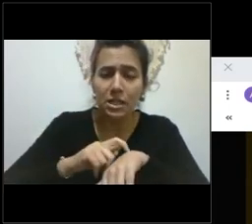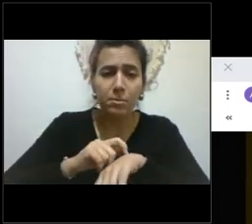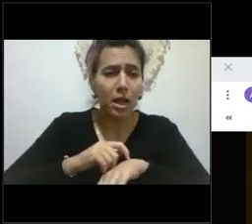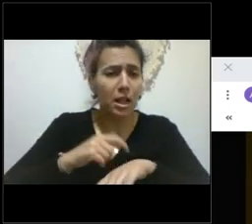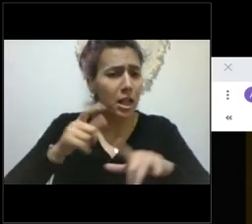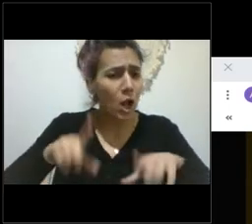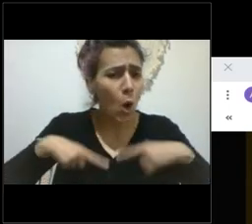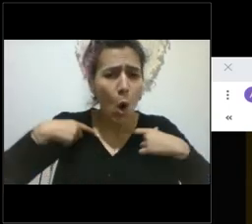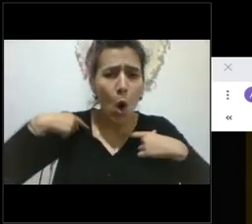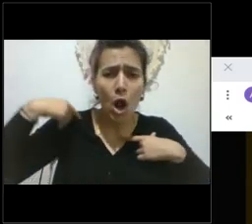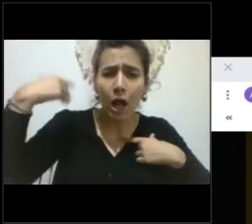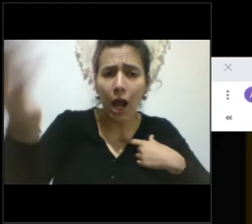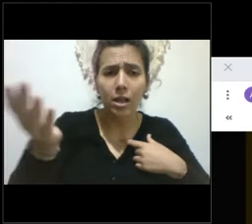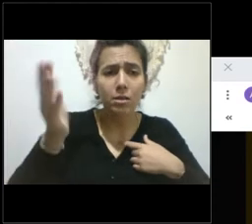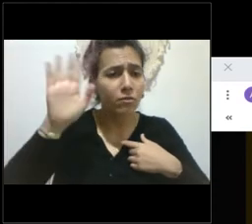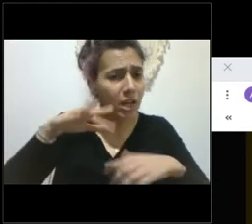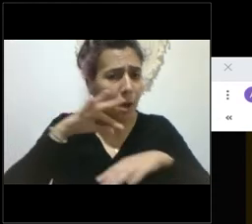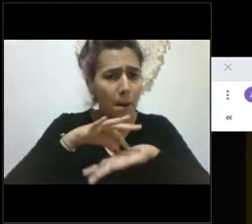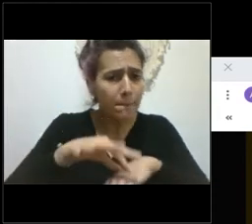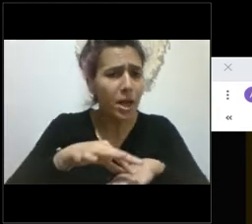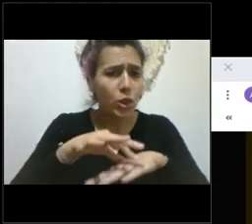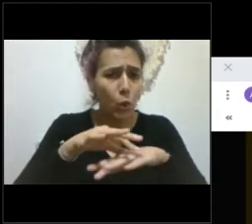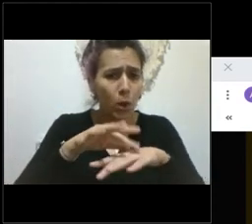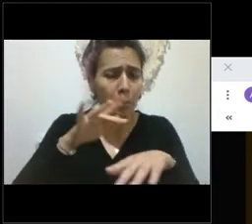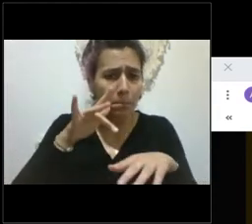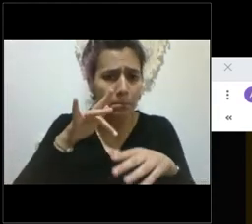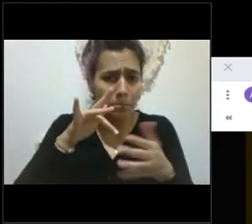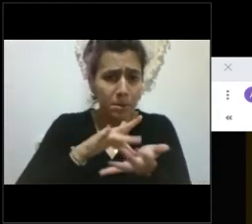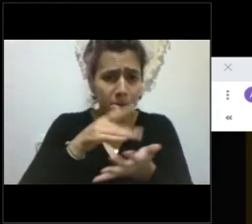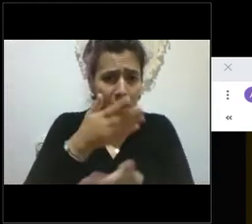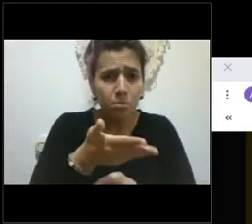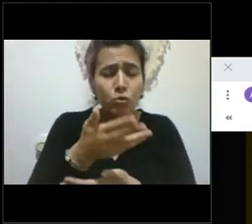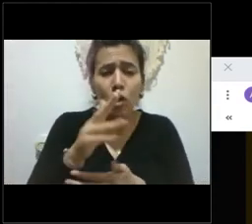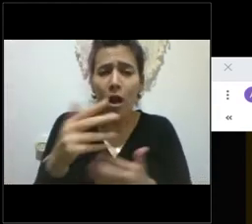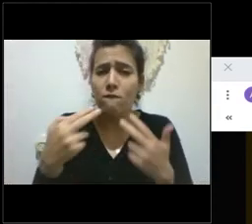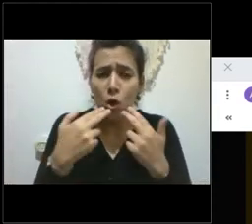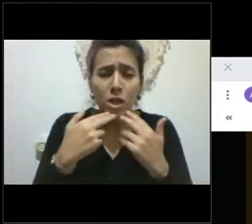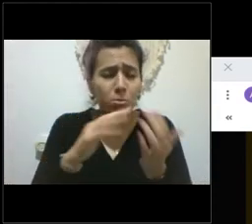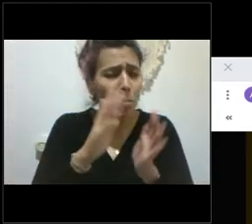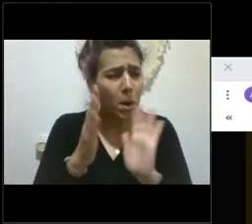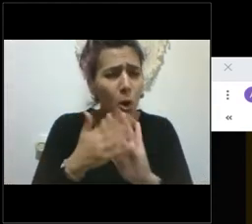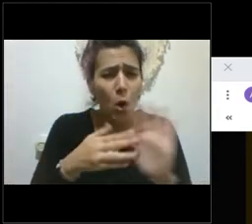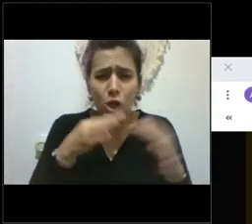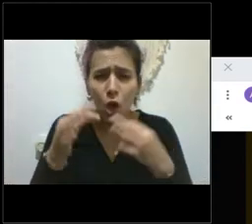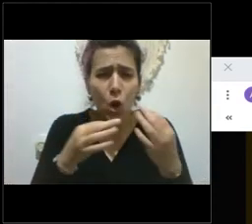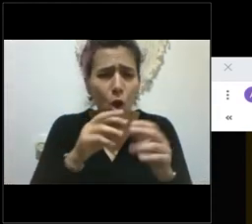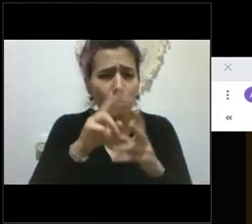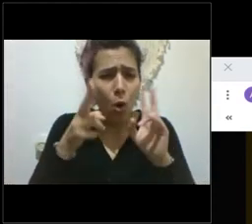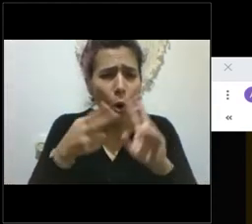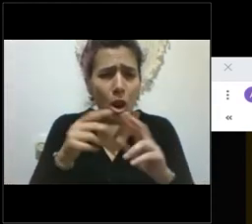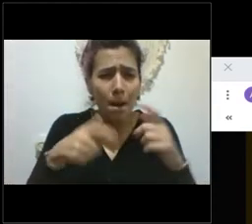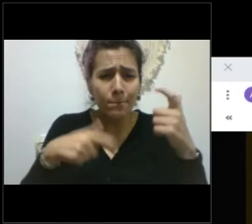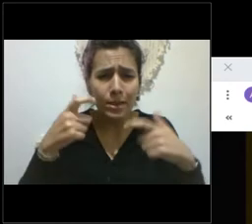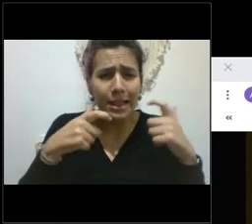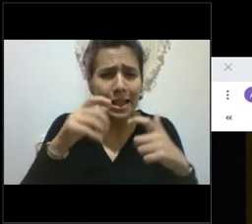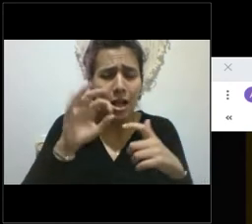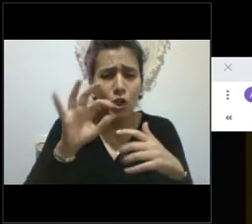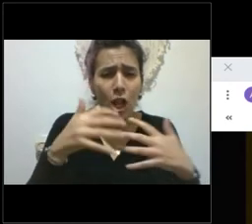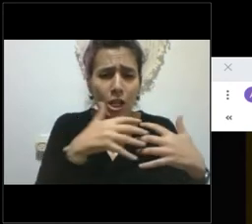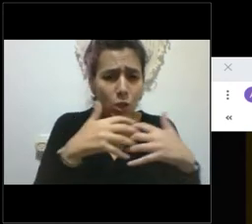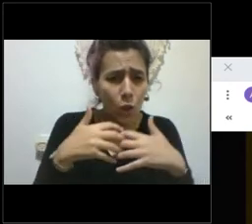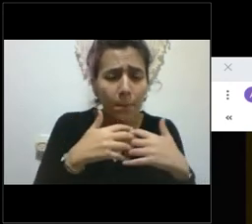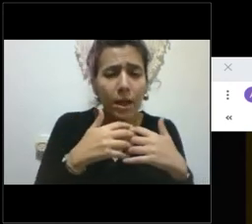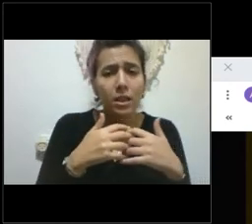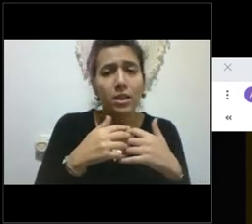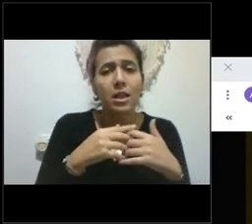נמצאים, יש שם מענה על כל הנושאים של עולם ההשקעות, של עולם נדל"ן ארצות הברית, אז